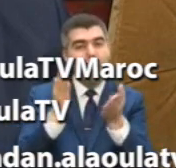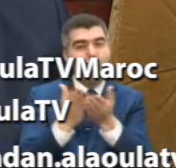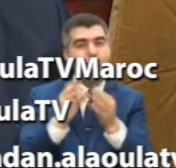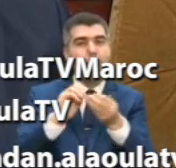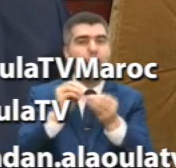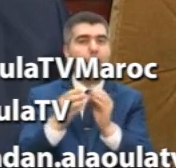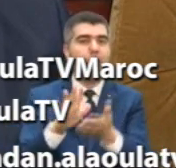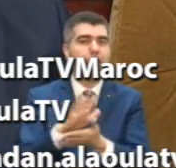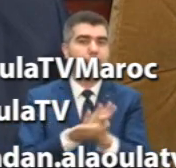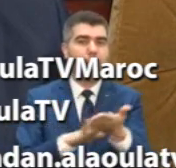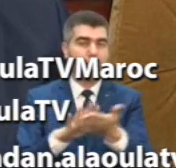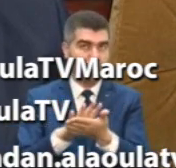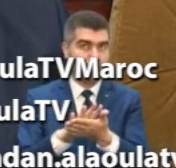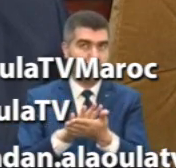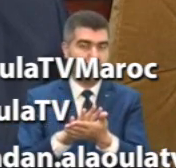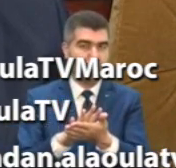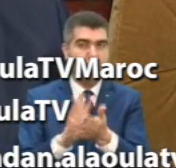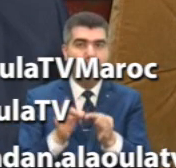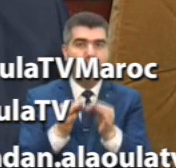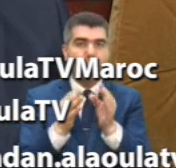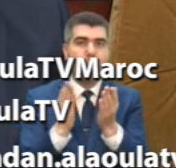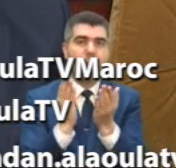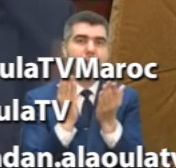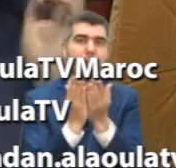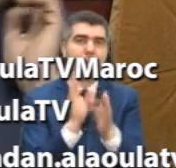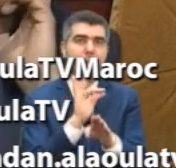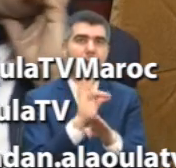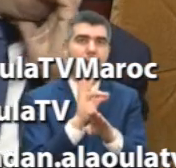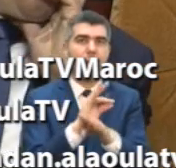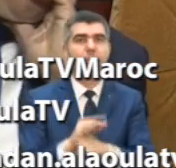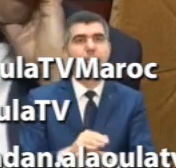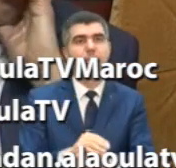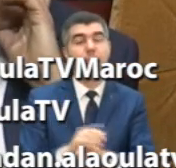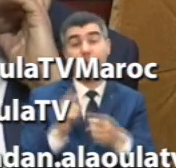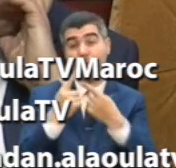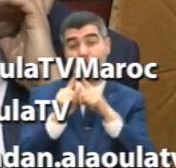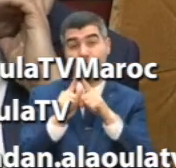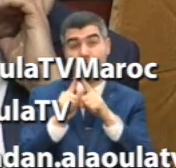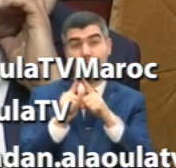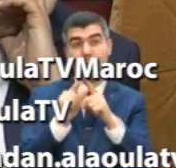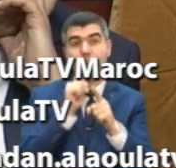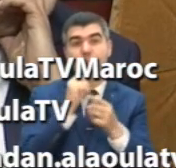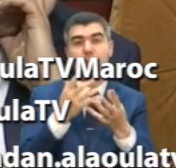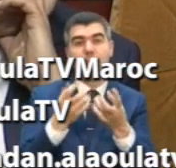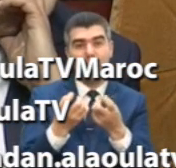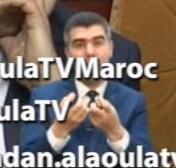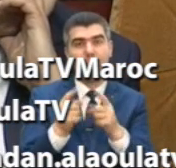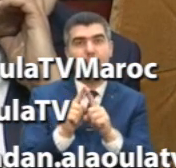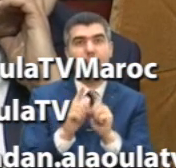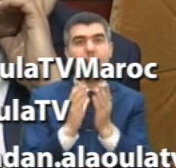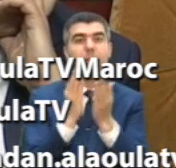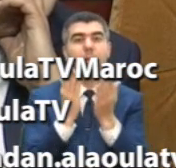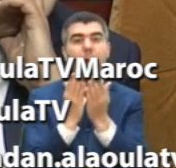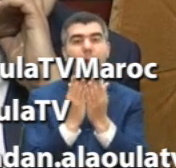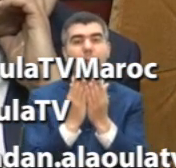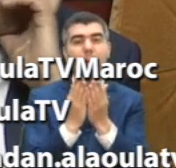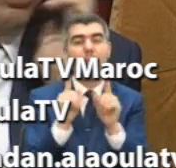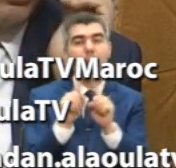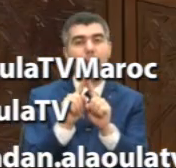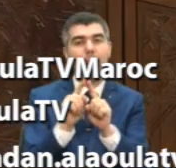مشاكل ومنها قطاع التعليم. عدد كبير سيد الوزير من الطلبة كيحصلوا على